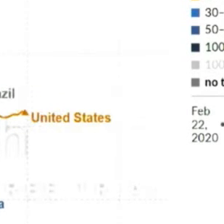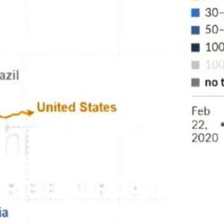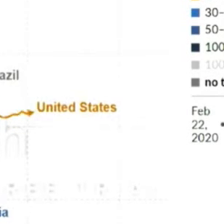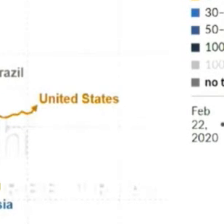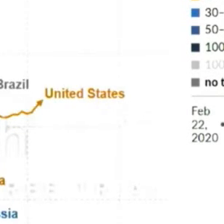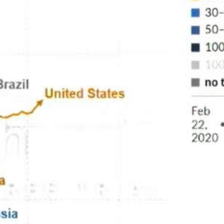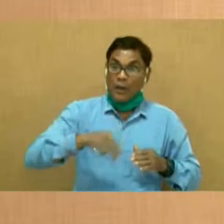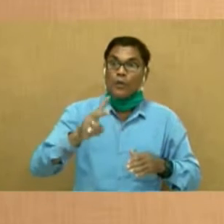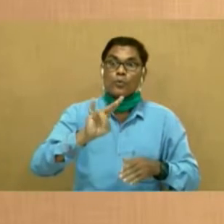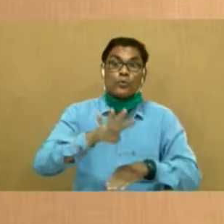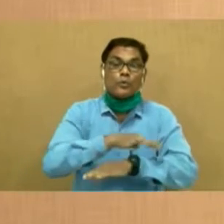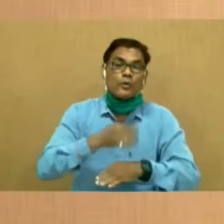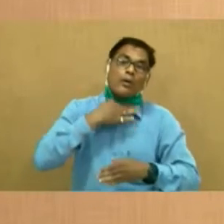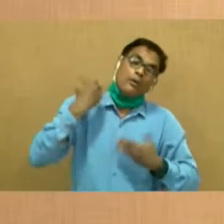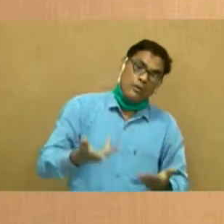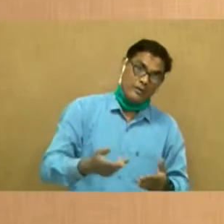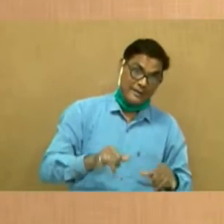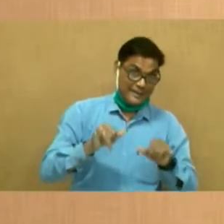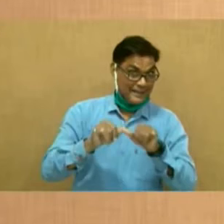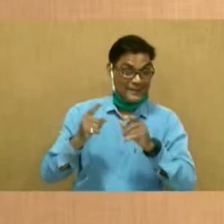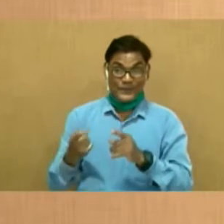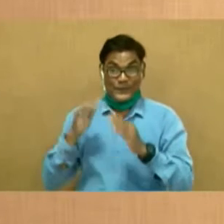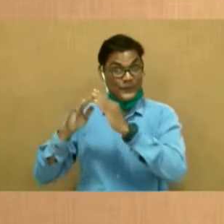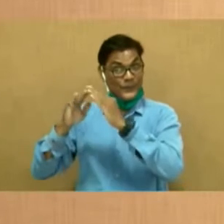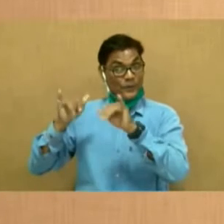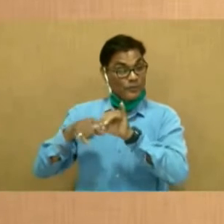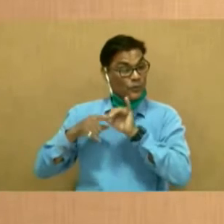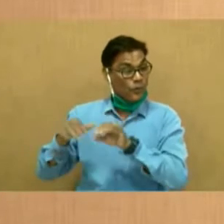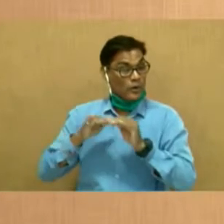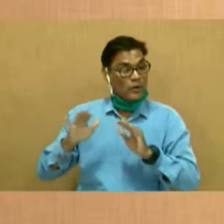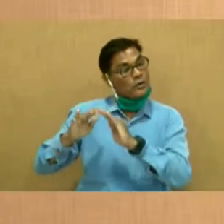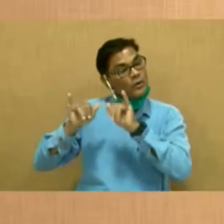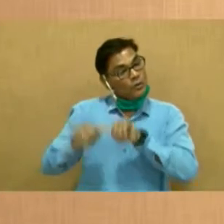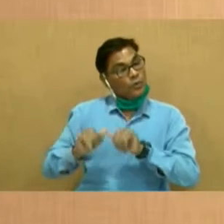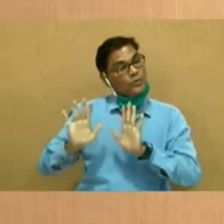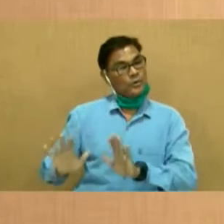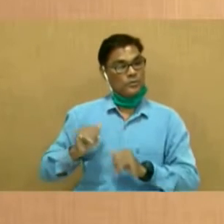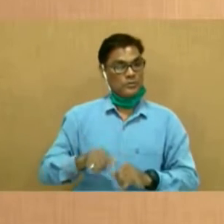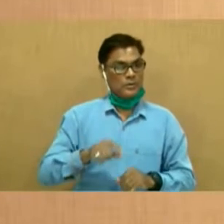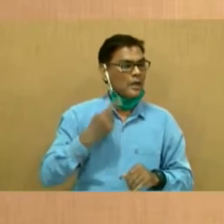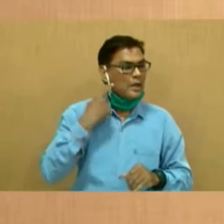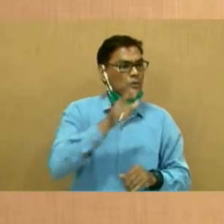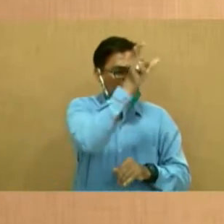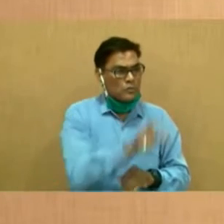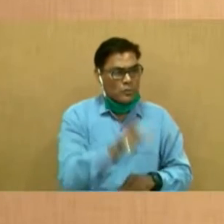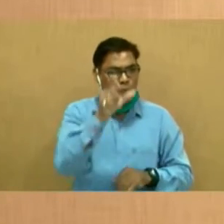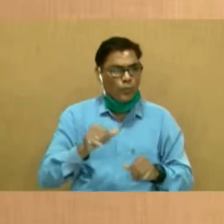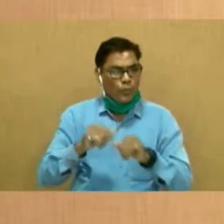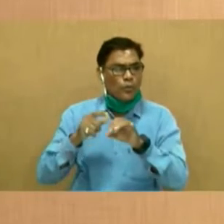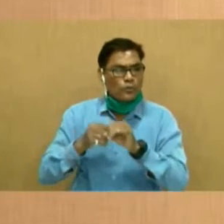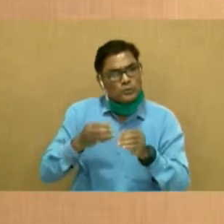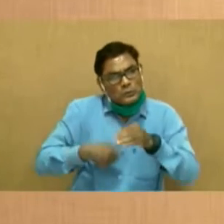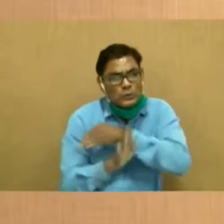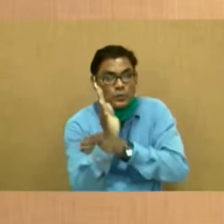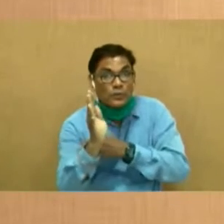ସୁବ୍ରତ ବାଗ୍‌ଚି କହିଛନ୍ତି। ହୋମ୍ କ୍ୱାରେଣ୍ଟାଇନ୍ରୁ କଦାପି ଖସିଯିବେ ନାହିଁ। ଏହିପରି ବ୍ୟକ୍ତି ଯେଉଁମାନେ ହୋମ୍ କ୍ୱାରେଣ୍ଟାଇନ୍ରୁ